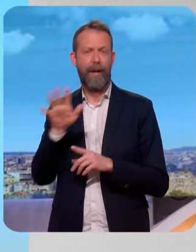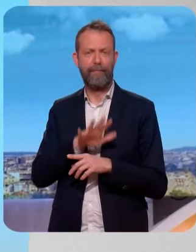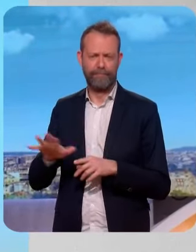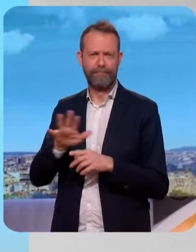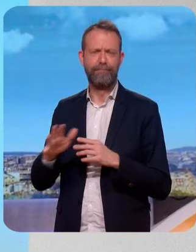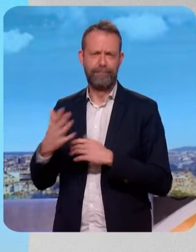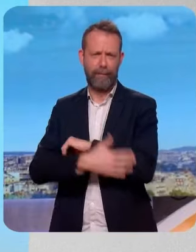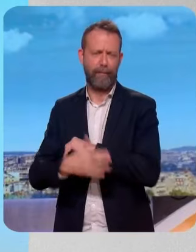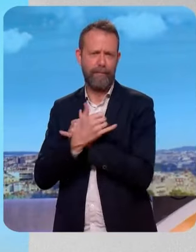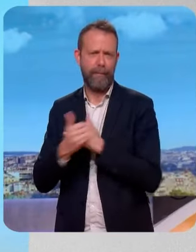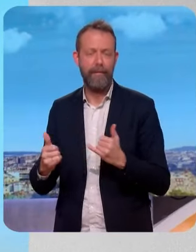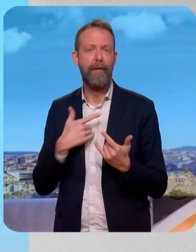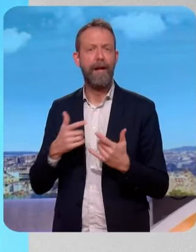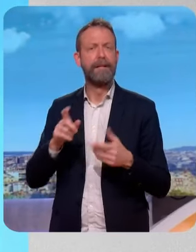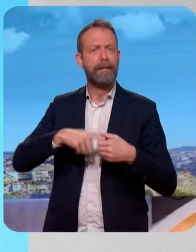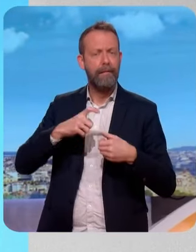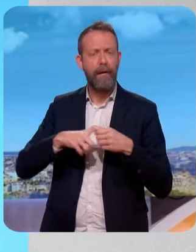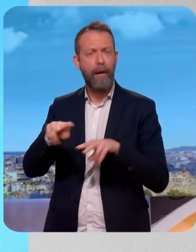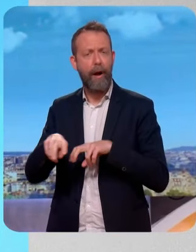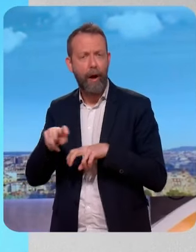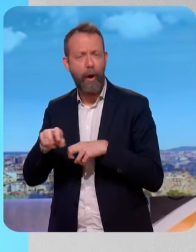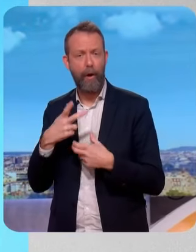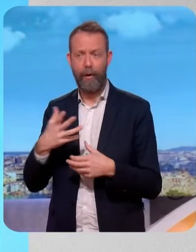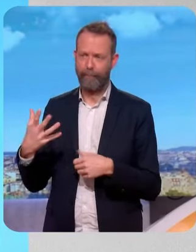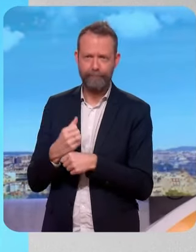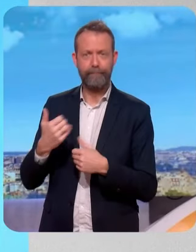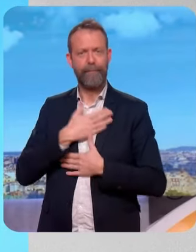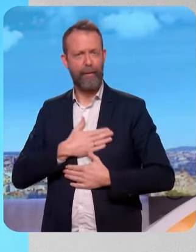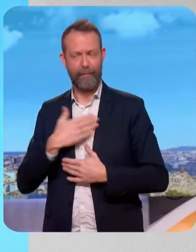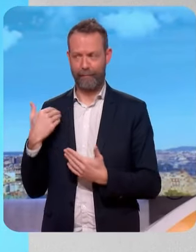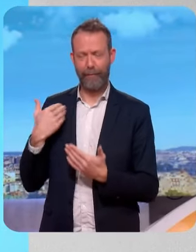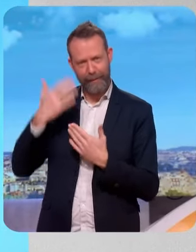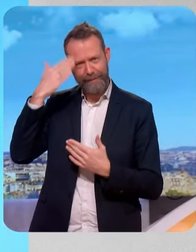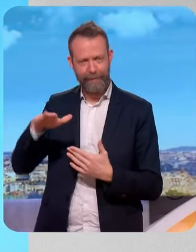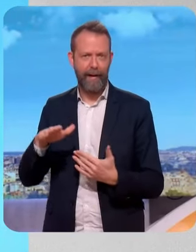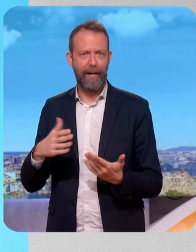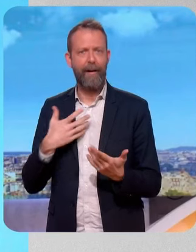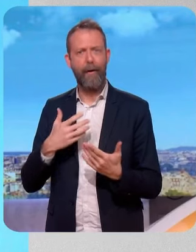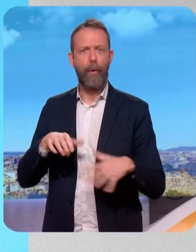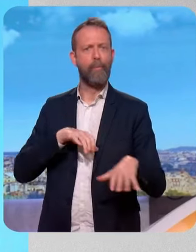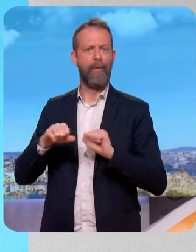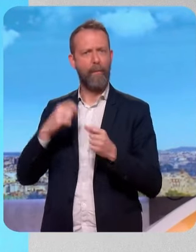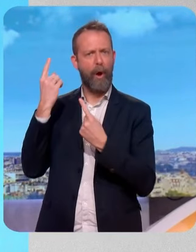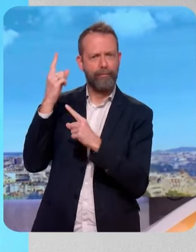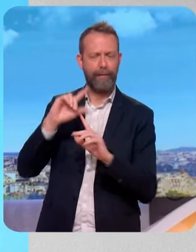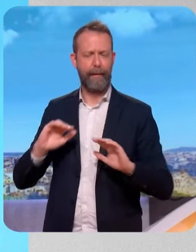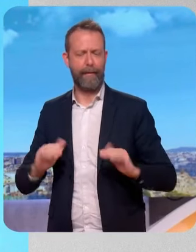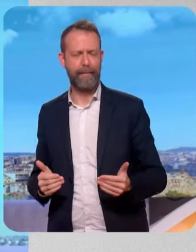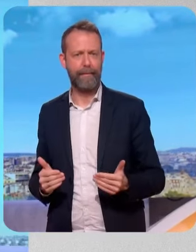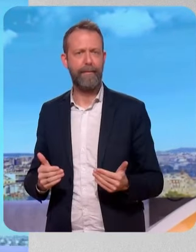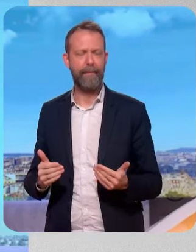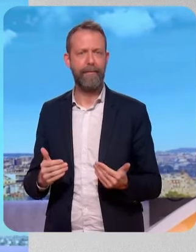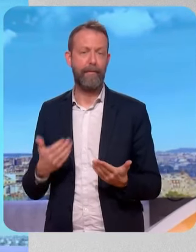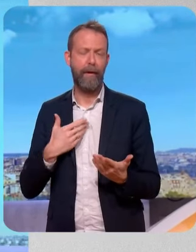Et les syndicats agricoles qui ont obtenu satisfaction, on le sait maintenant, qui ont interrompu leur mouvement de protestation, il y a